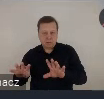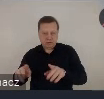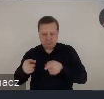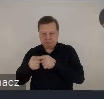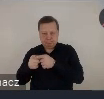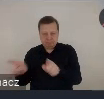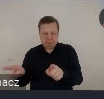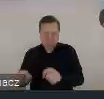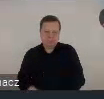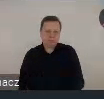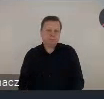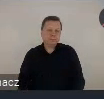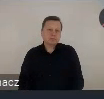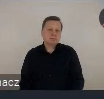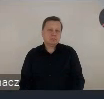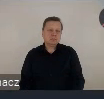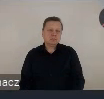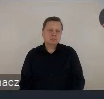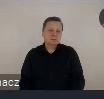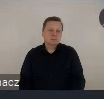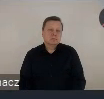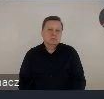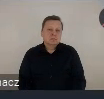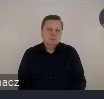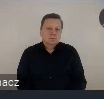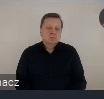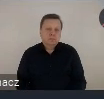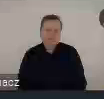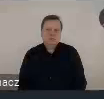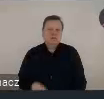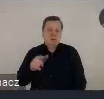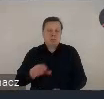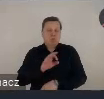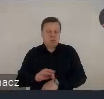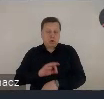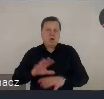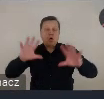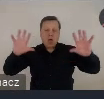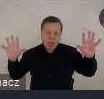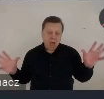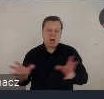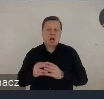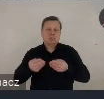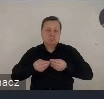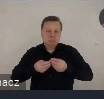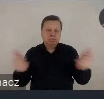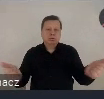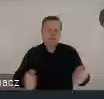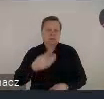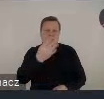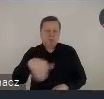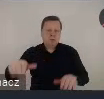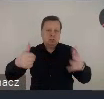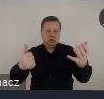139. I na realizację tych projektów przeznaczono łącznie ponad 4